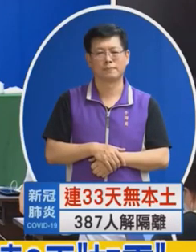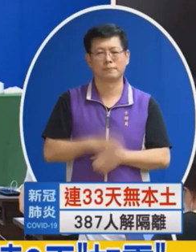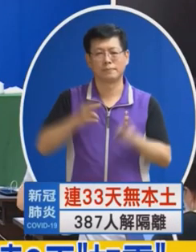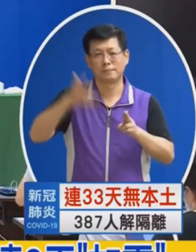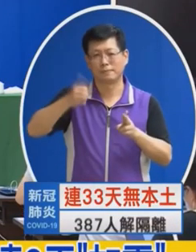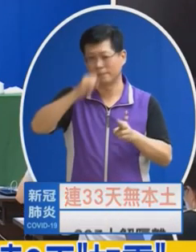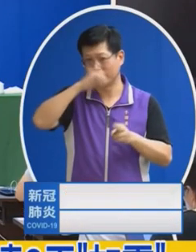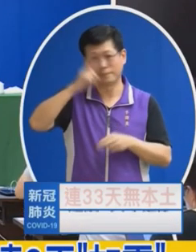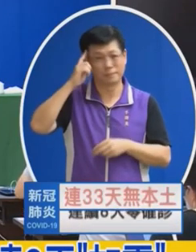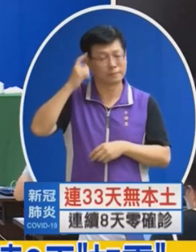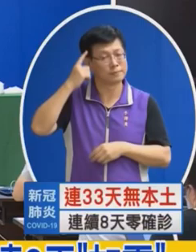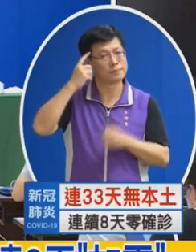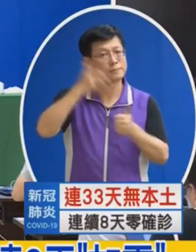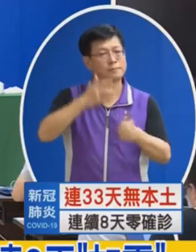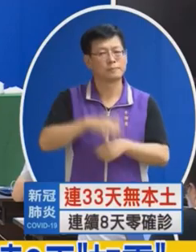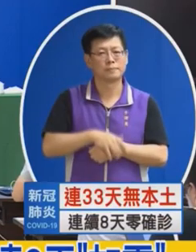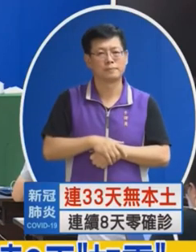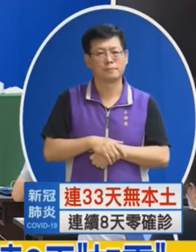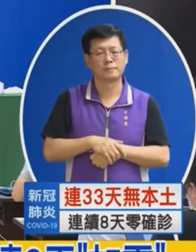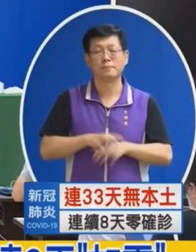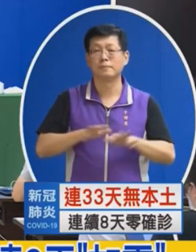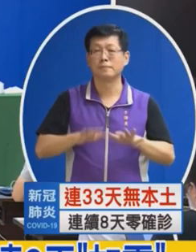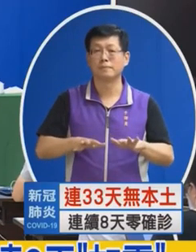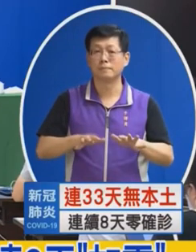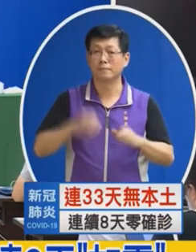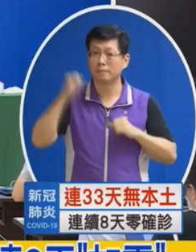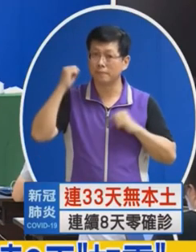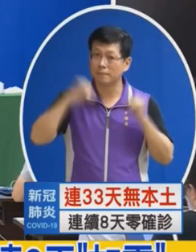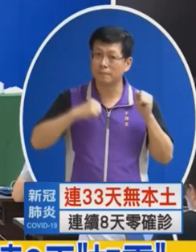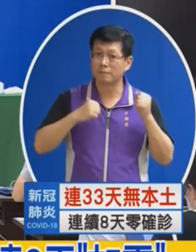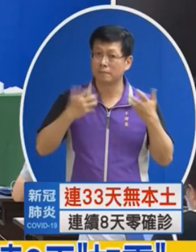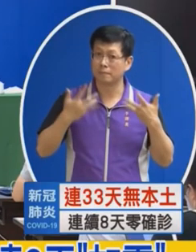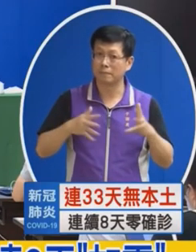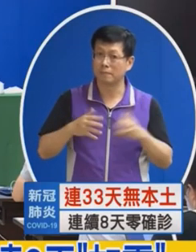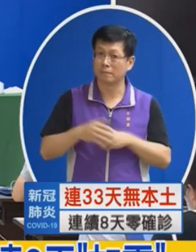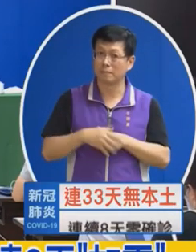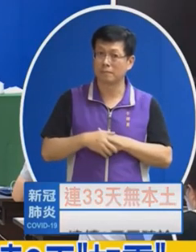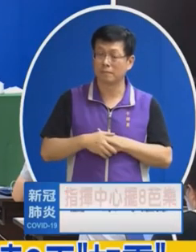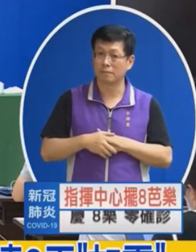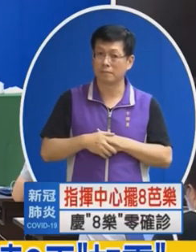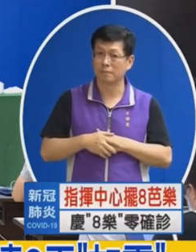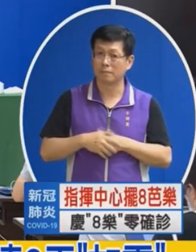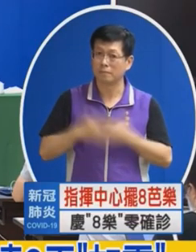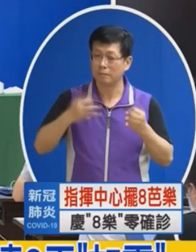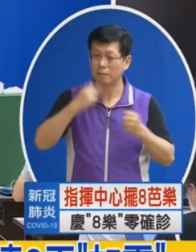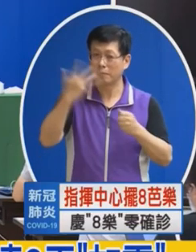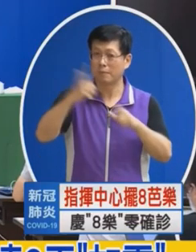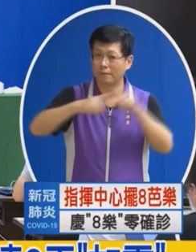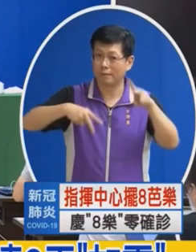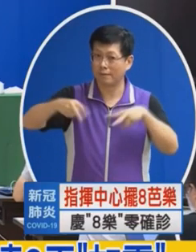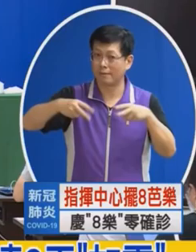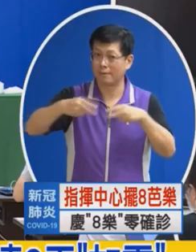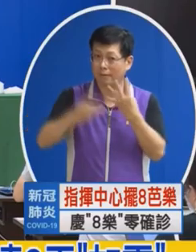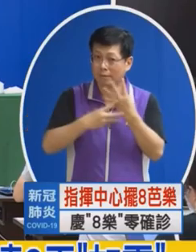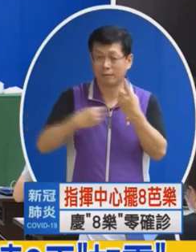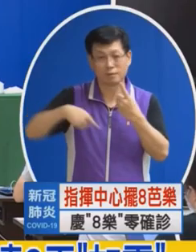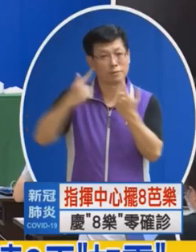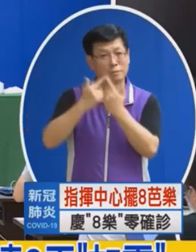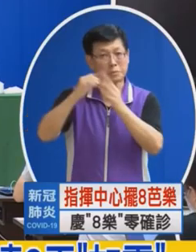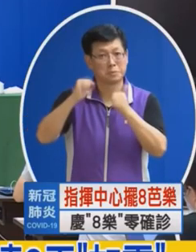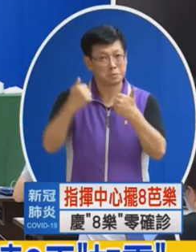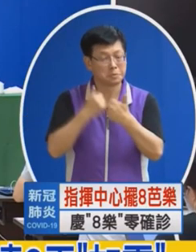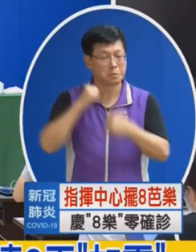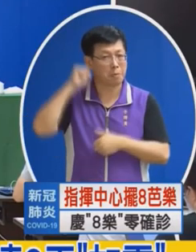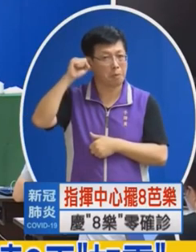指挥官，不好意思，环宇提问，想请教，因为今天早上有不少的酒店八大从业人员去台北市议会陈